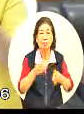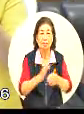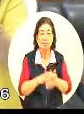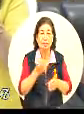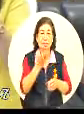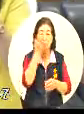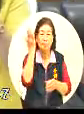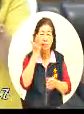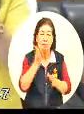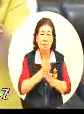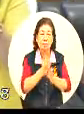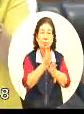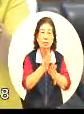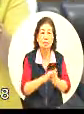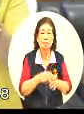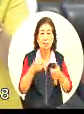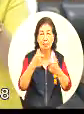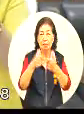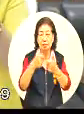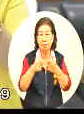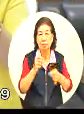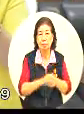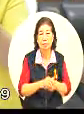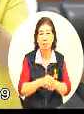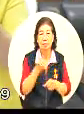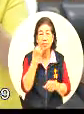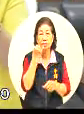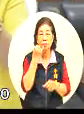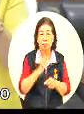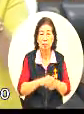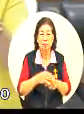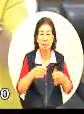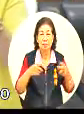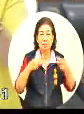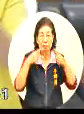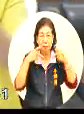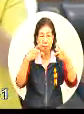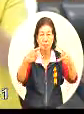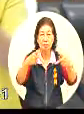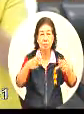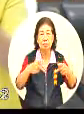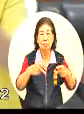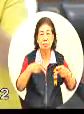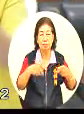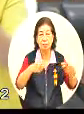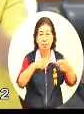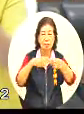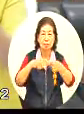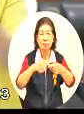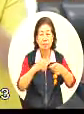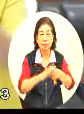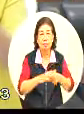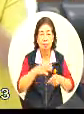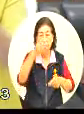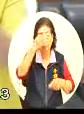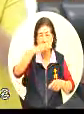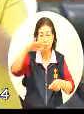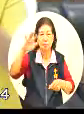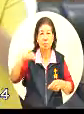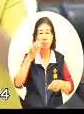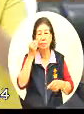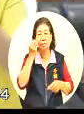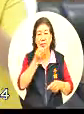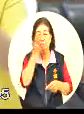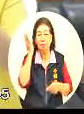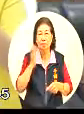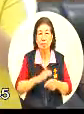适合，所以本席底下讲哦，可以跟捷运结合来推动我们凤山的观光哦，那让